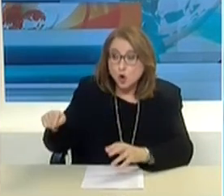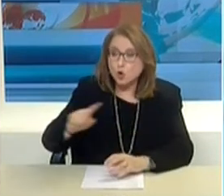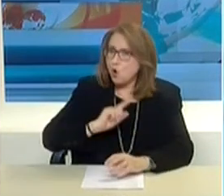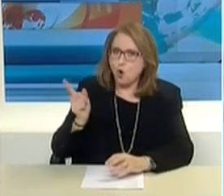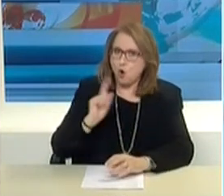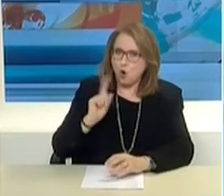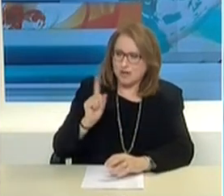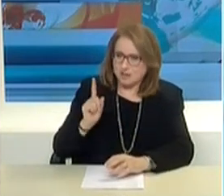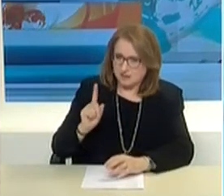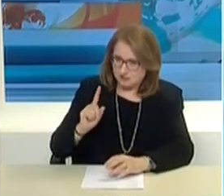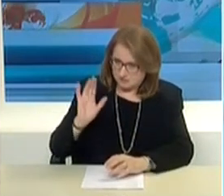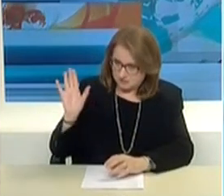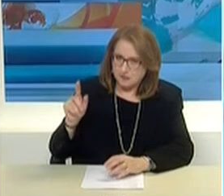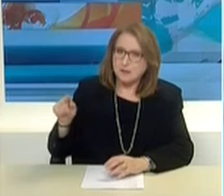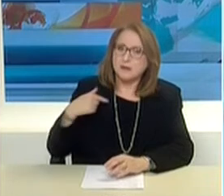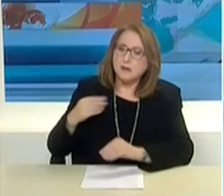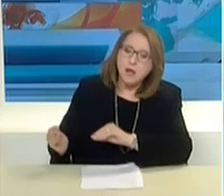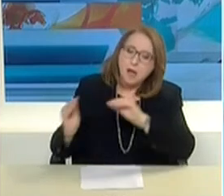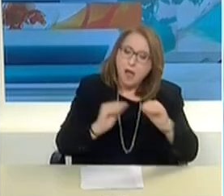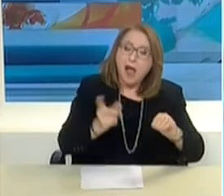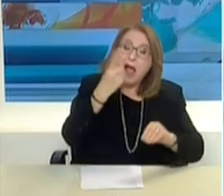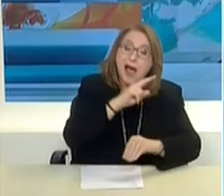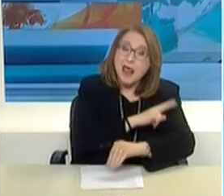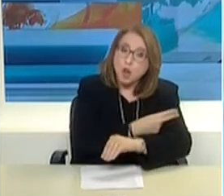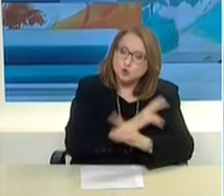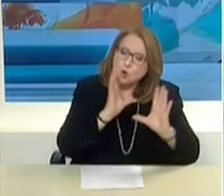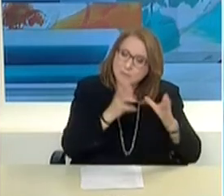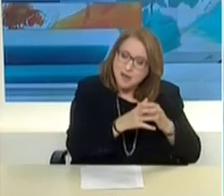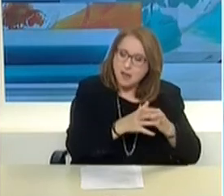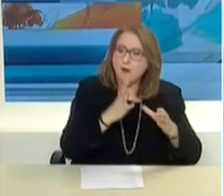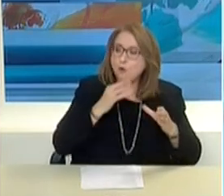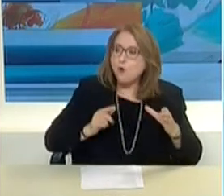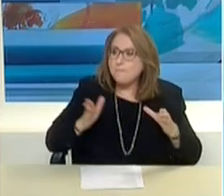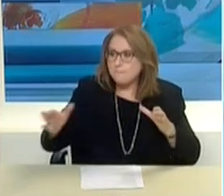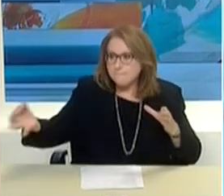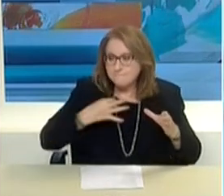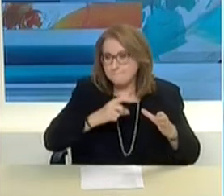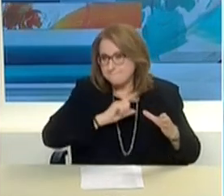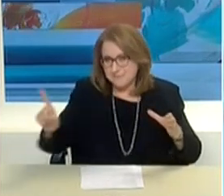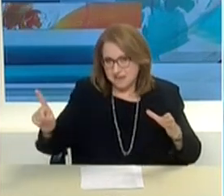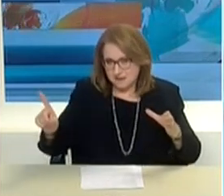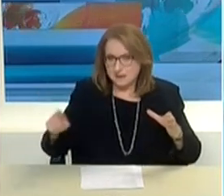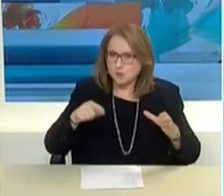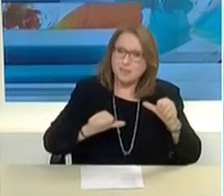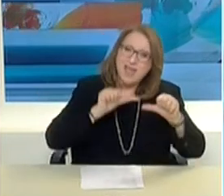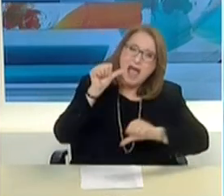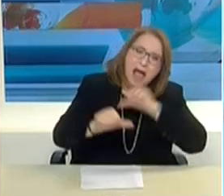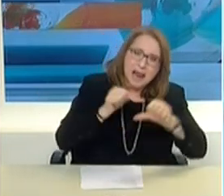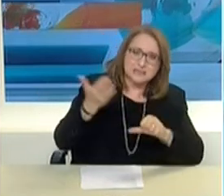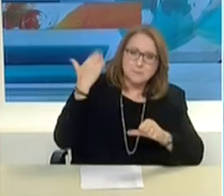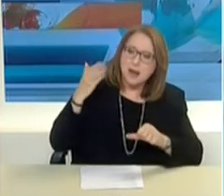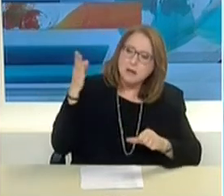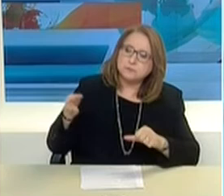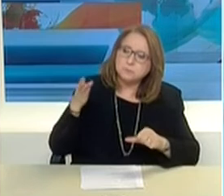περαιτέρω λεπτομέρειες ο ίδιος. Αυτό είναι η βασική αρχή. Έχουν ήδη καθοριστεί κάποια νοσοκομεία για τις μεγάλες μητροπολιτικές περιοχές